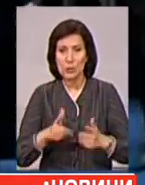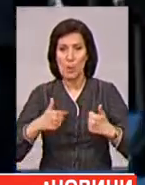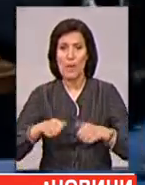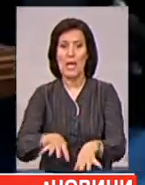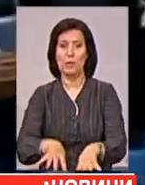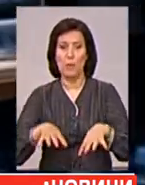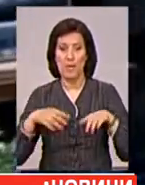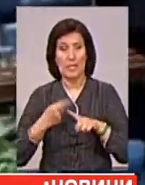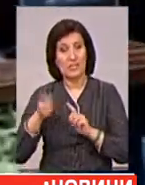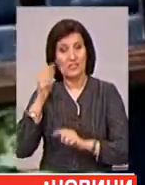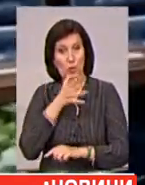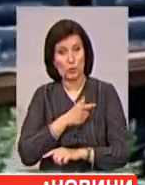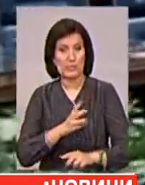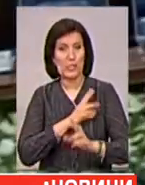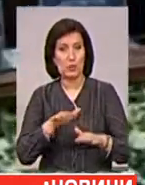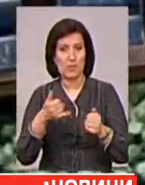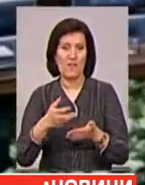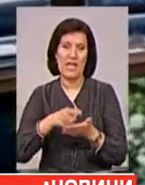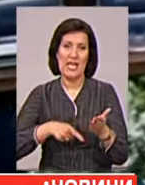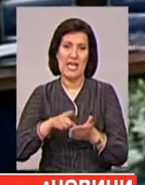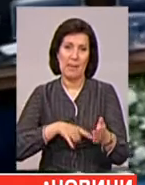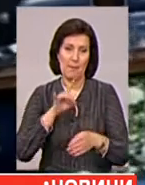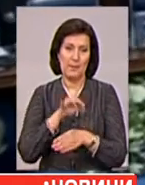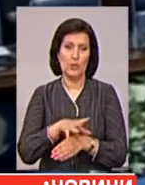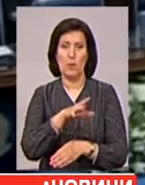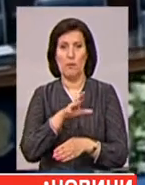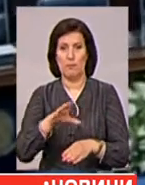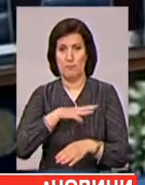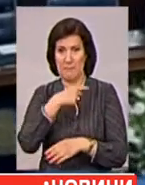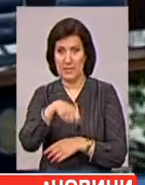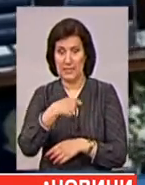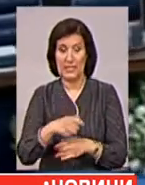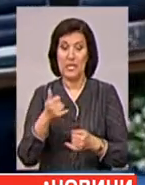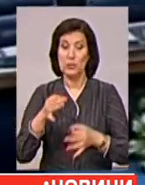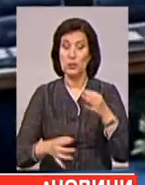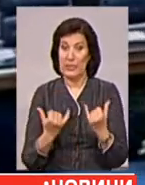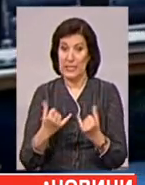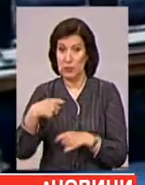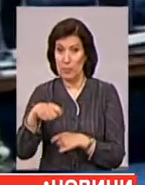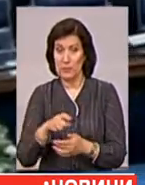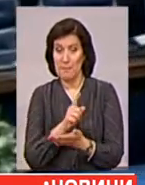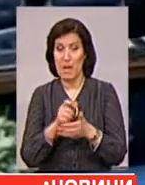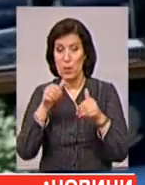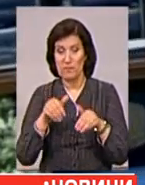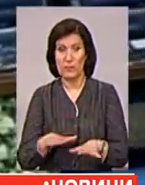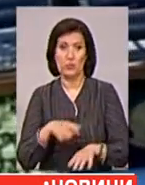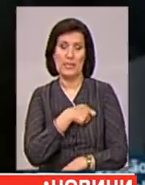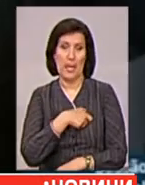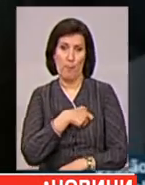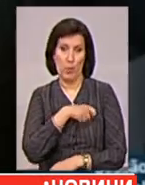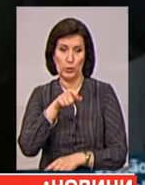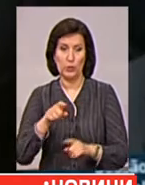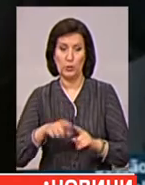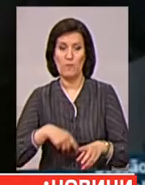парламенту, котрий свого часу ініціював імпічмент Ділми Русеф. Чи судити нинішнього президента мають вирішити депутати? На те,